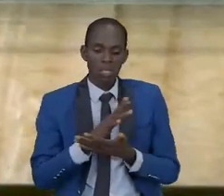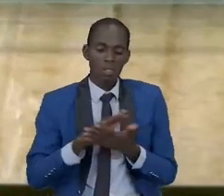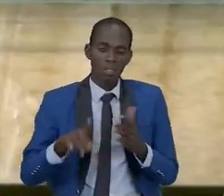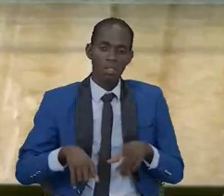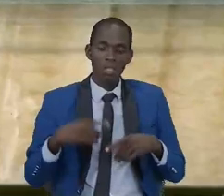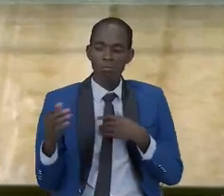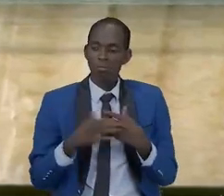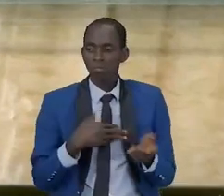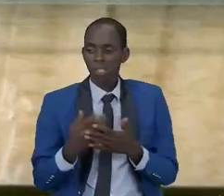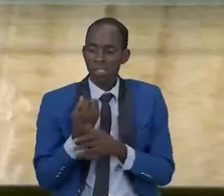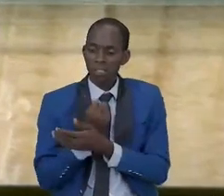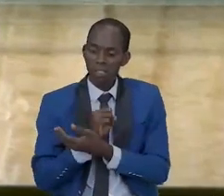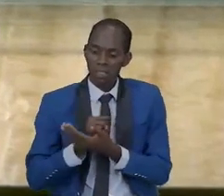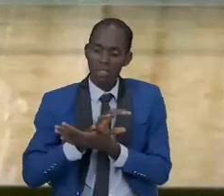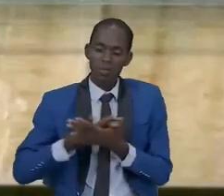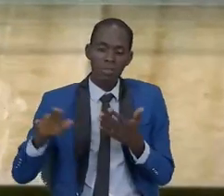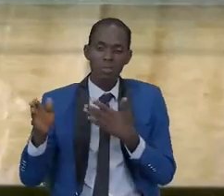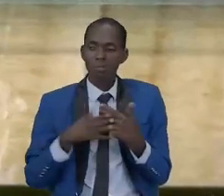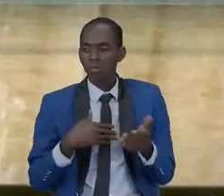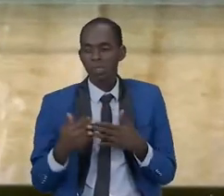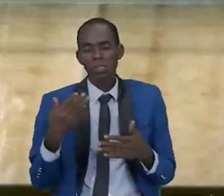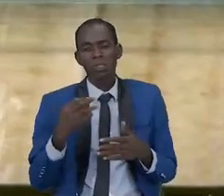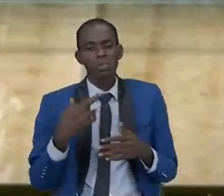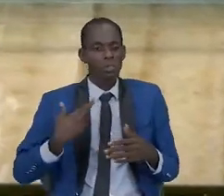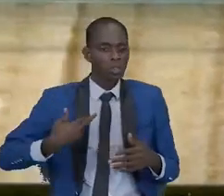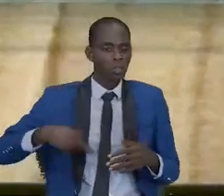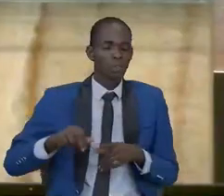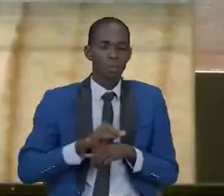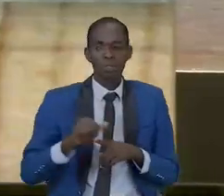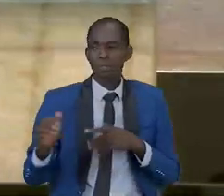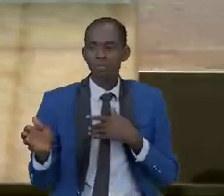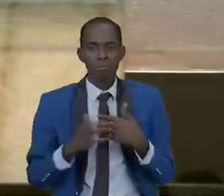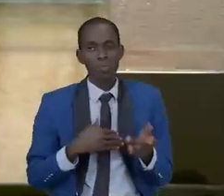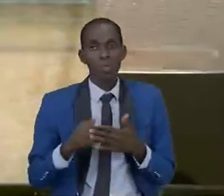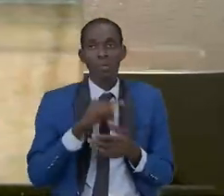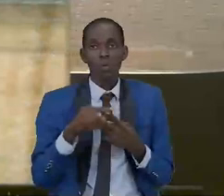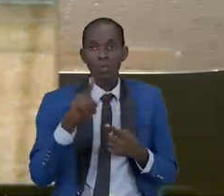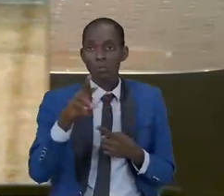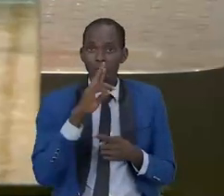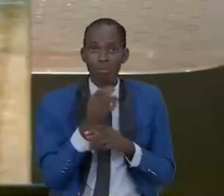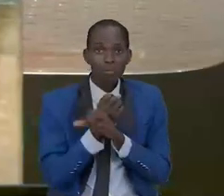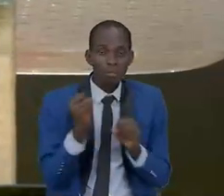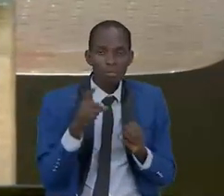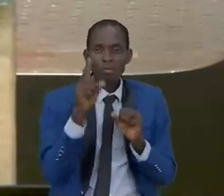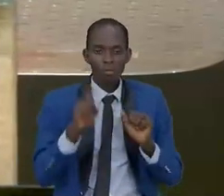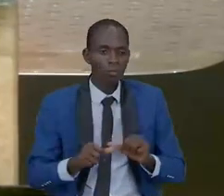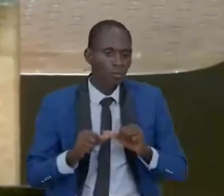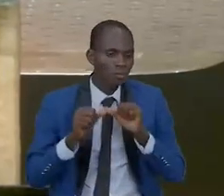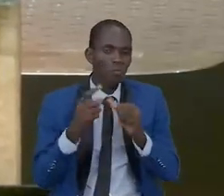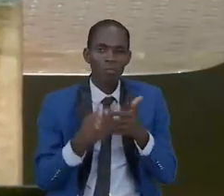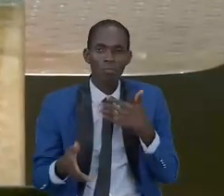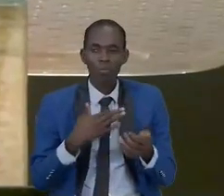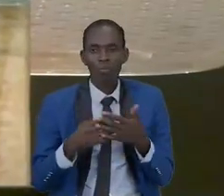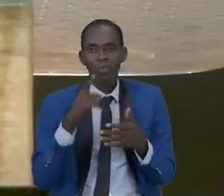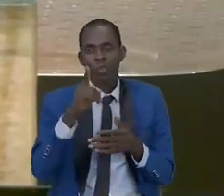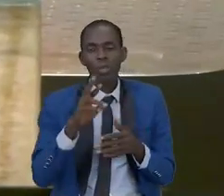ne compte plus hein la nouvelle création l'année créature ne compte plus si tu es sauvé tu vas demeurer tel que tu étais